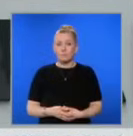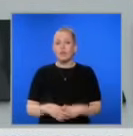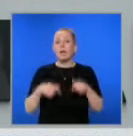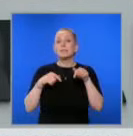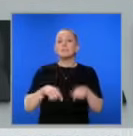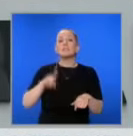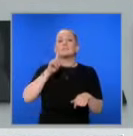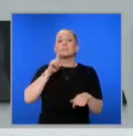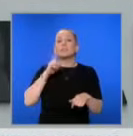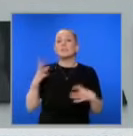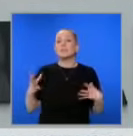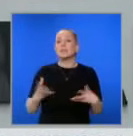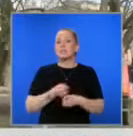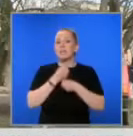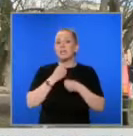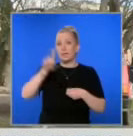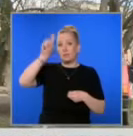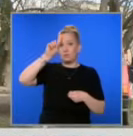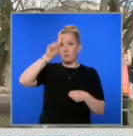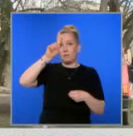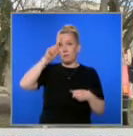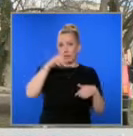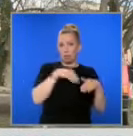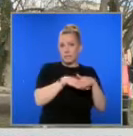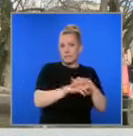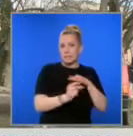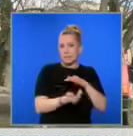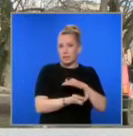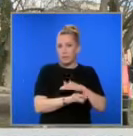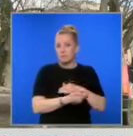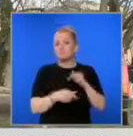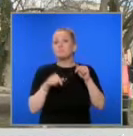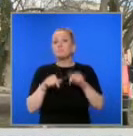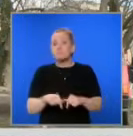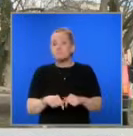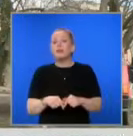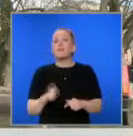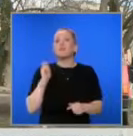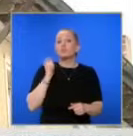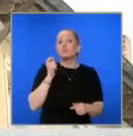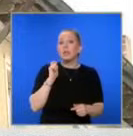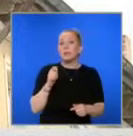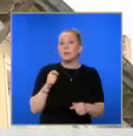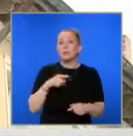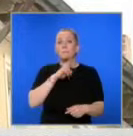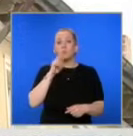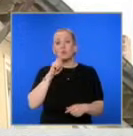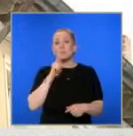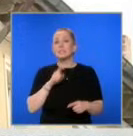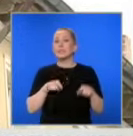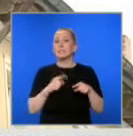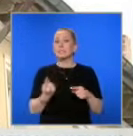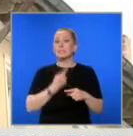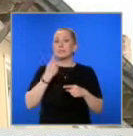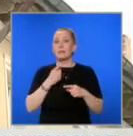днес мъжът беше задържан в София, където се е укривал. Полицията и районната прокуратура в Кюстендил обаче са се самосезирали след